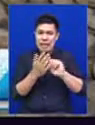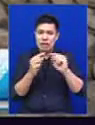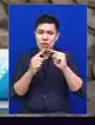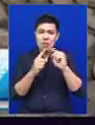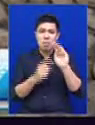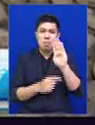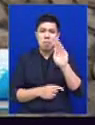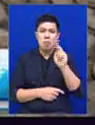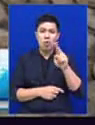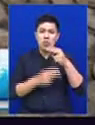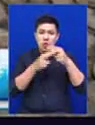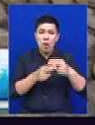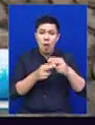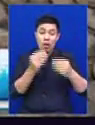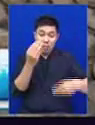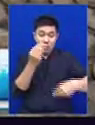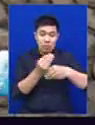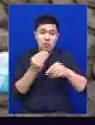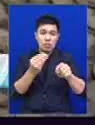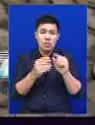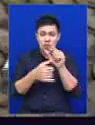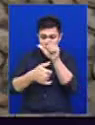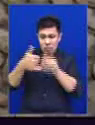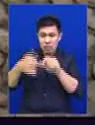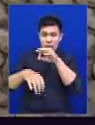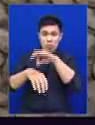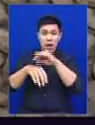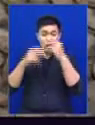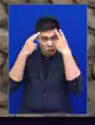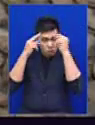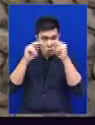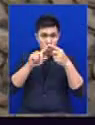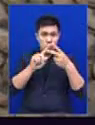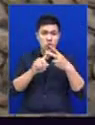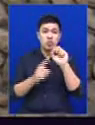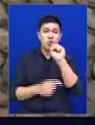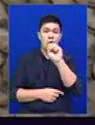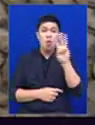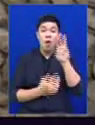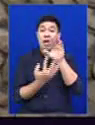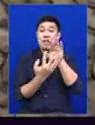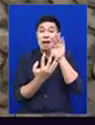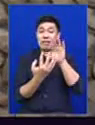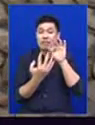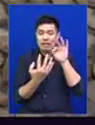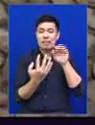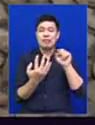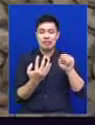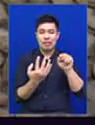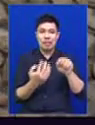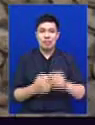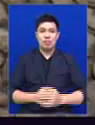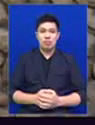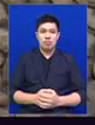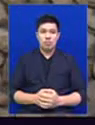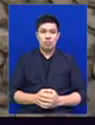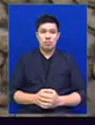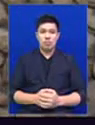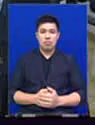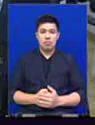ยเฉพาะประเด็นที่มานายกรัฐมนตรีและสว.สรรหาในช่วงเปลี่ยนผ่านกันอย่างต่อเนื่องค่ะ